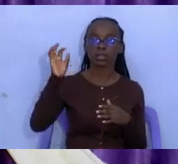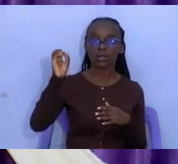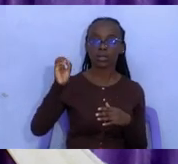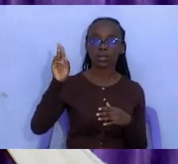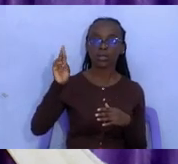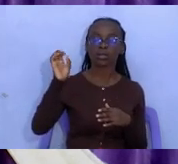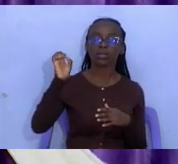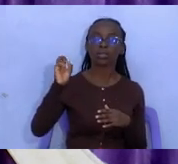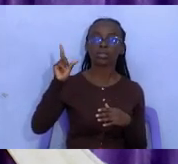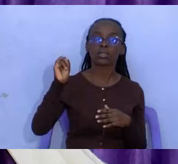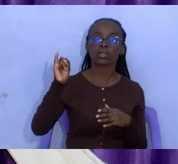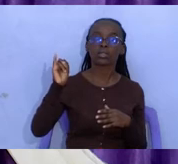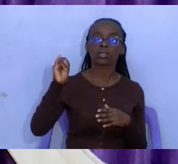tumesoma.